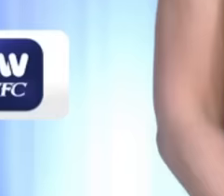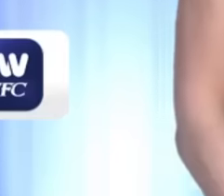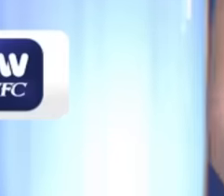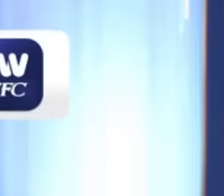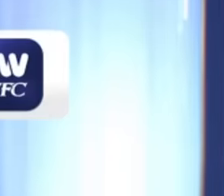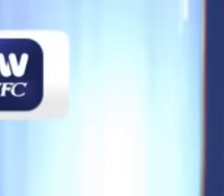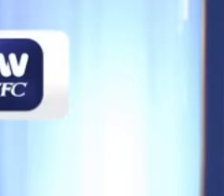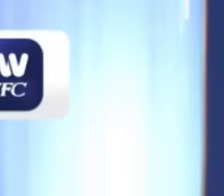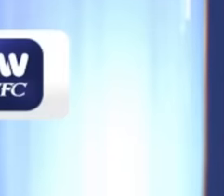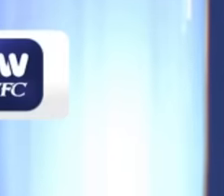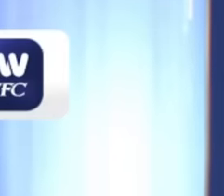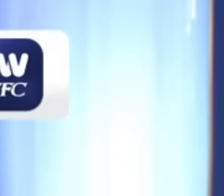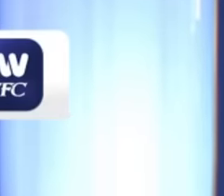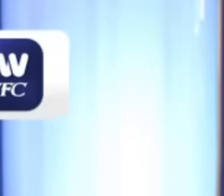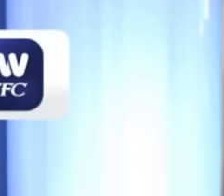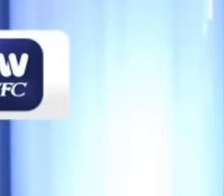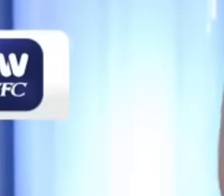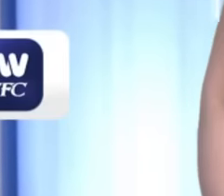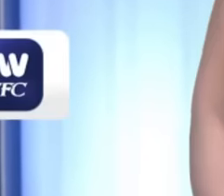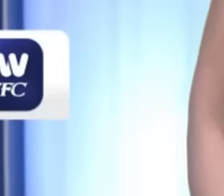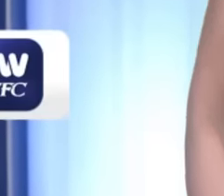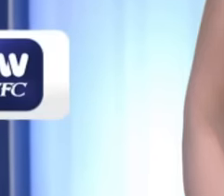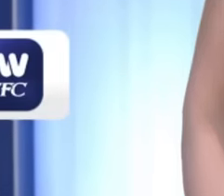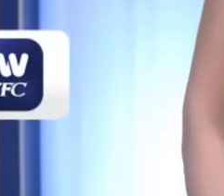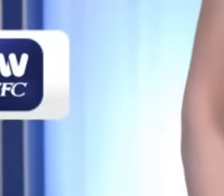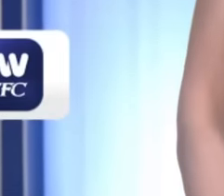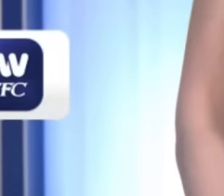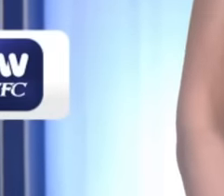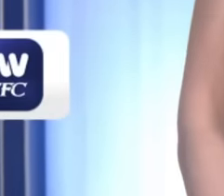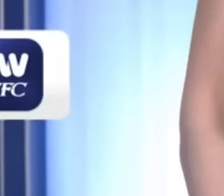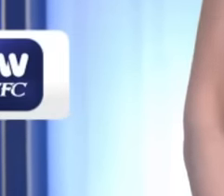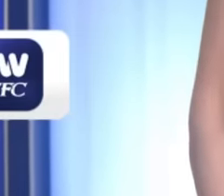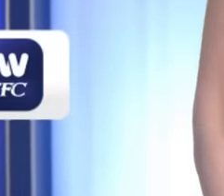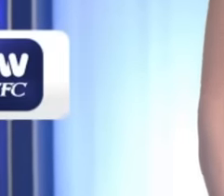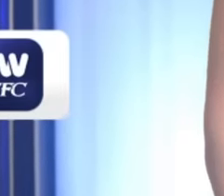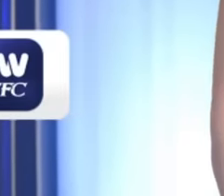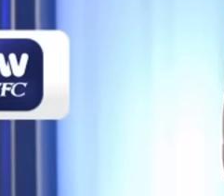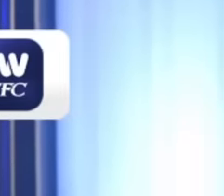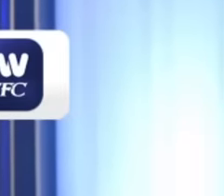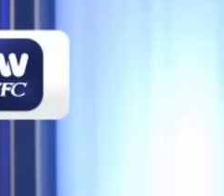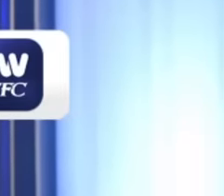Ako naman po ang inyong kabayan, si Noli de Castro. Takot. Marami pong